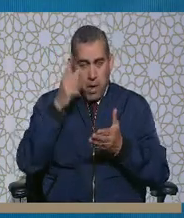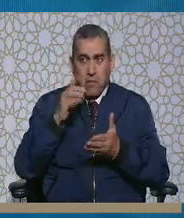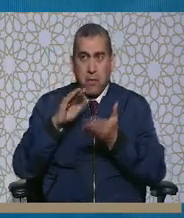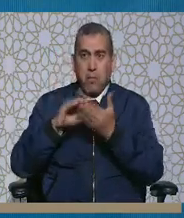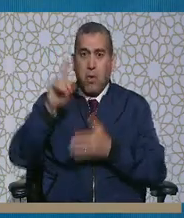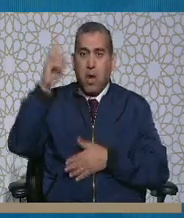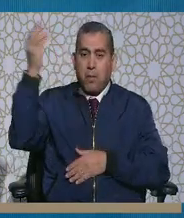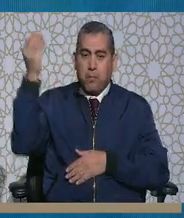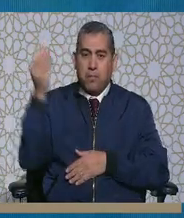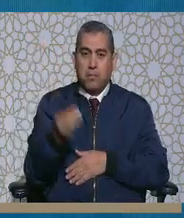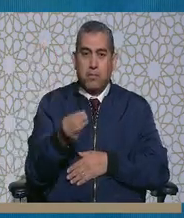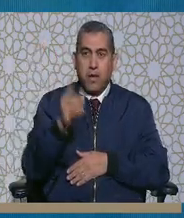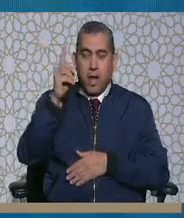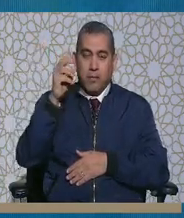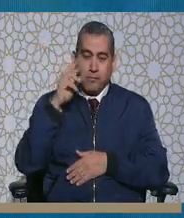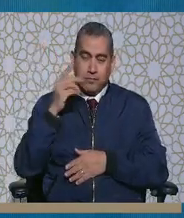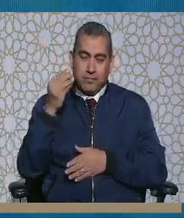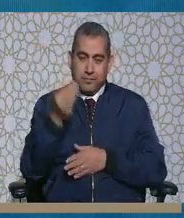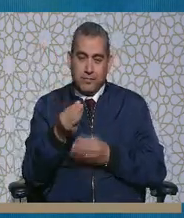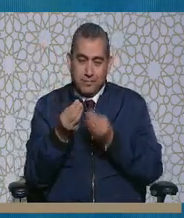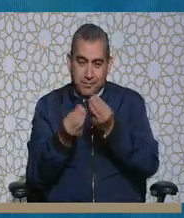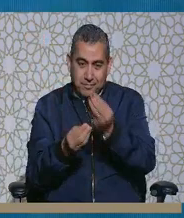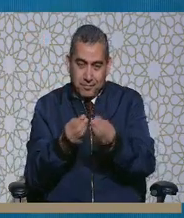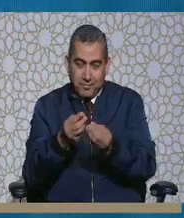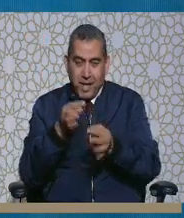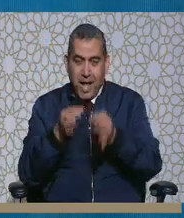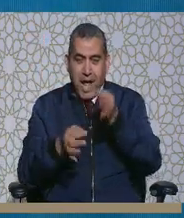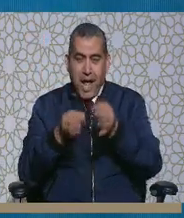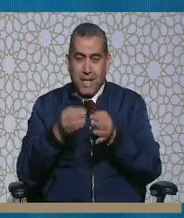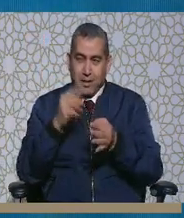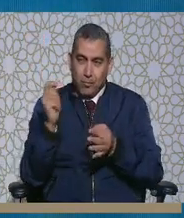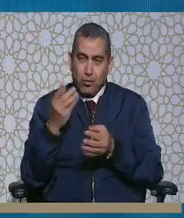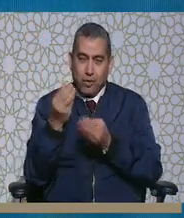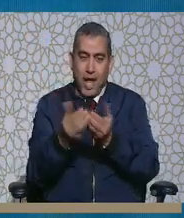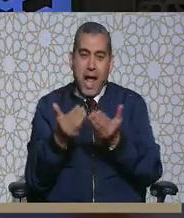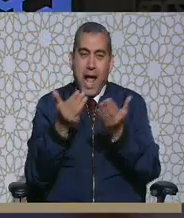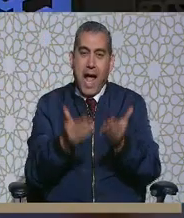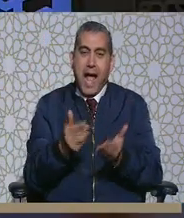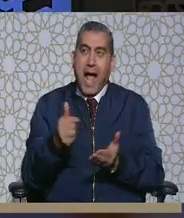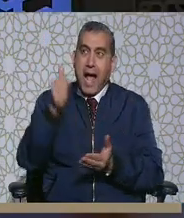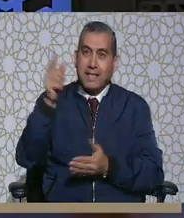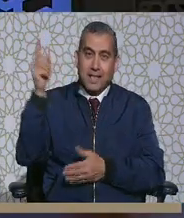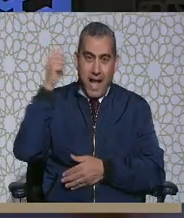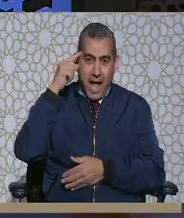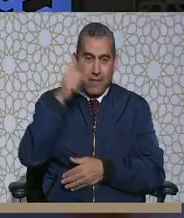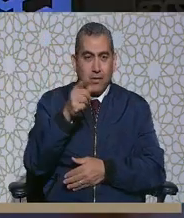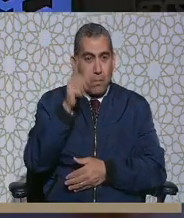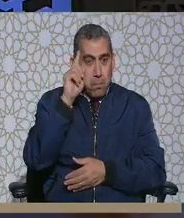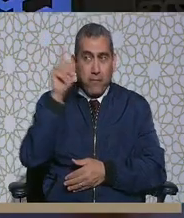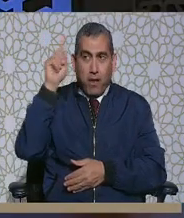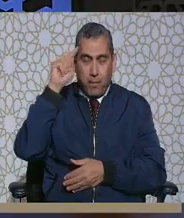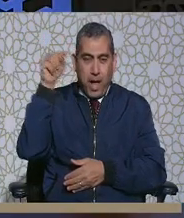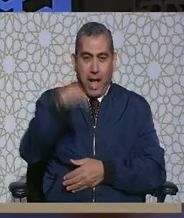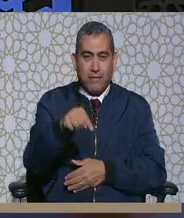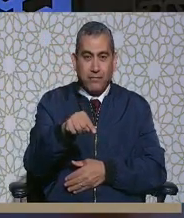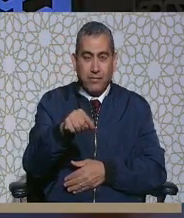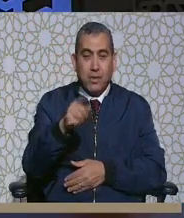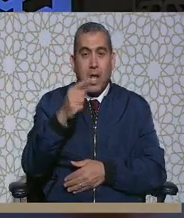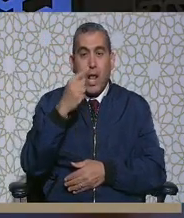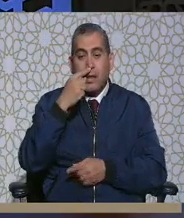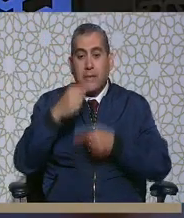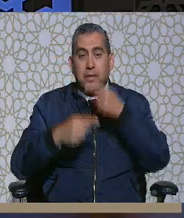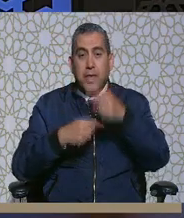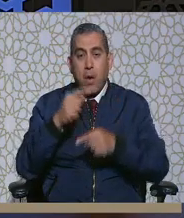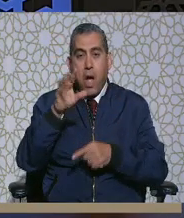فيوشك الله له برزق عاجل او اجل الحاجه الثانيه اللي احنا لازم نتعود بقى نتعود على شيء